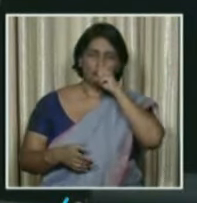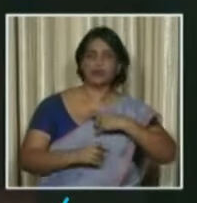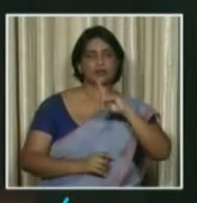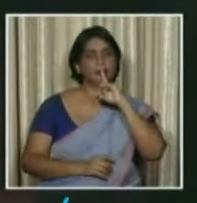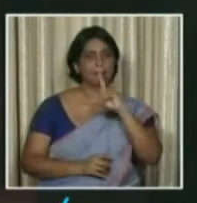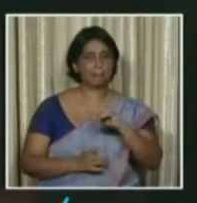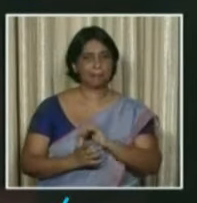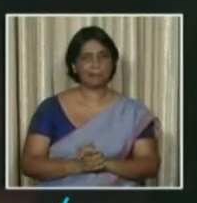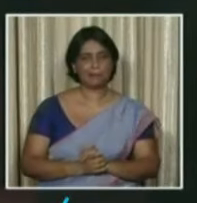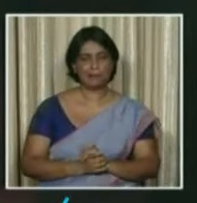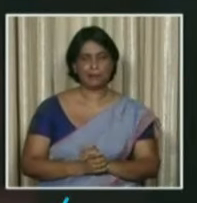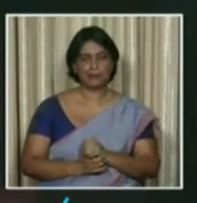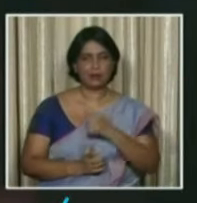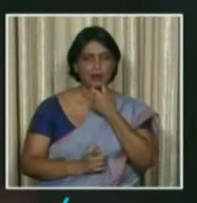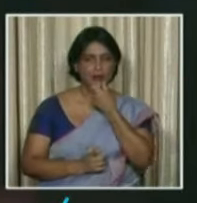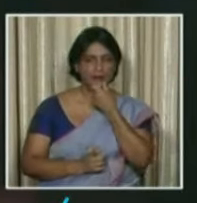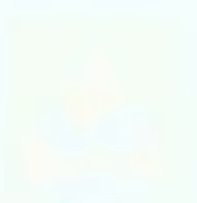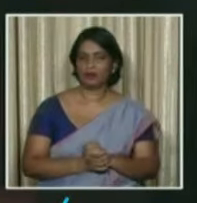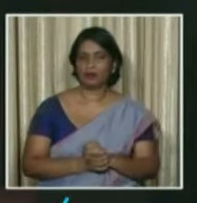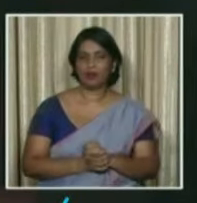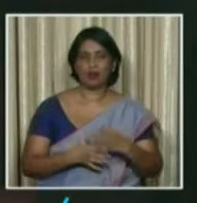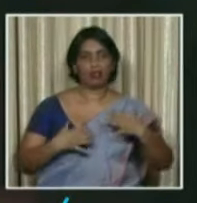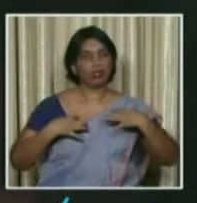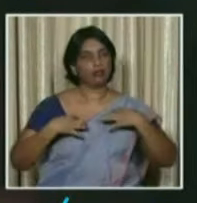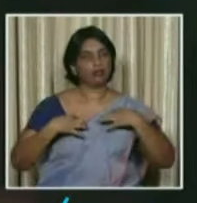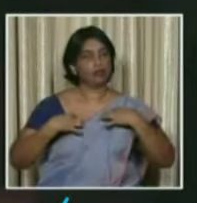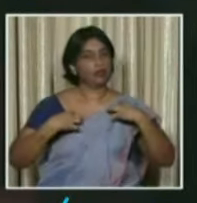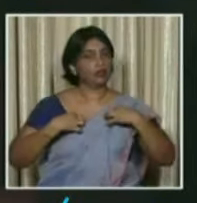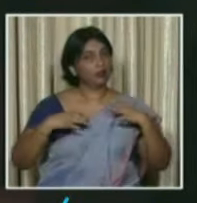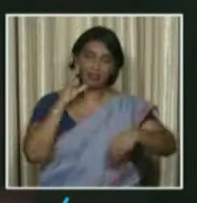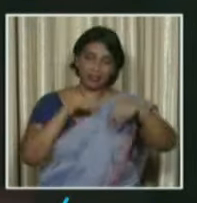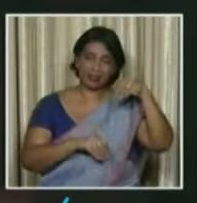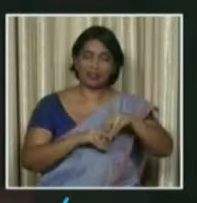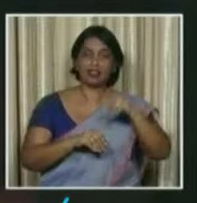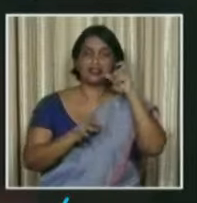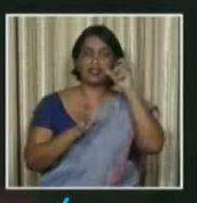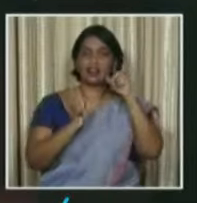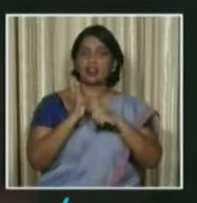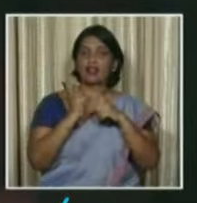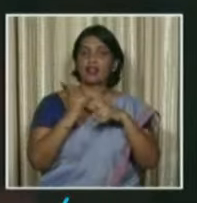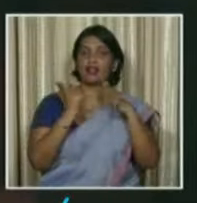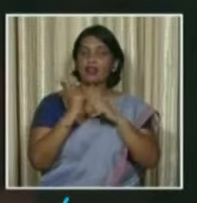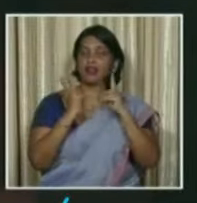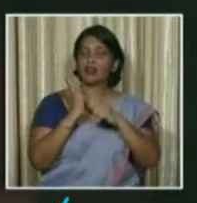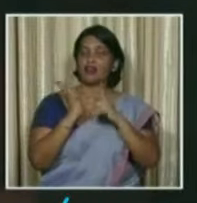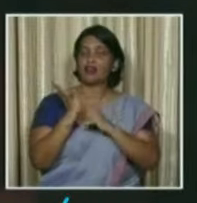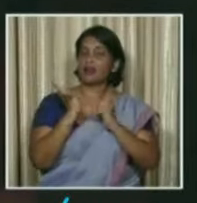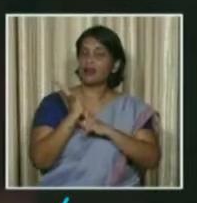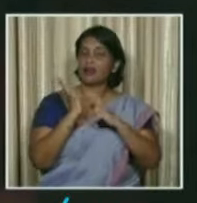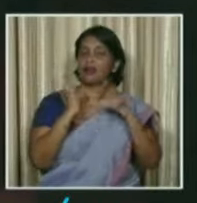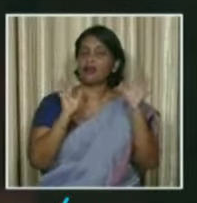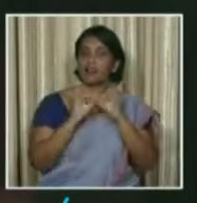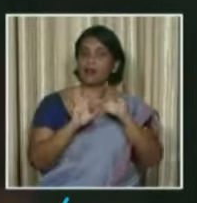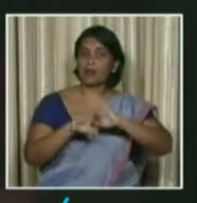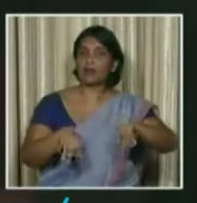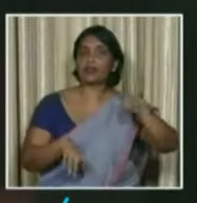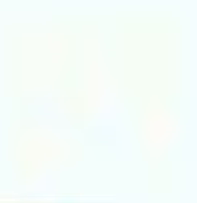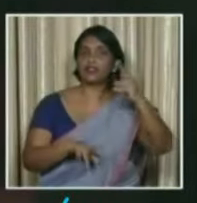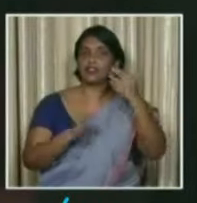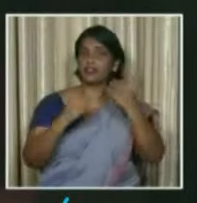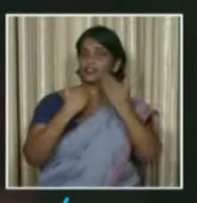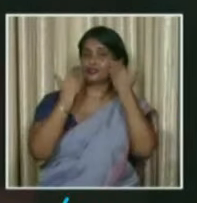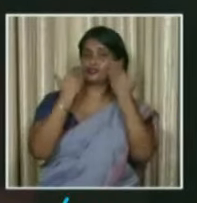වැරදි. ඉතින් මෙහෙමයි, වස්ත්‍රයක් නැතුව ආවද දන්නේ නැහැ. රාජකීය විද්‍යාලයේ දරුවෝ 120